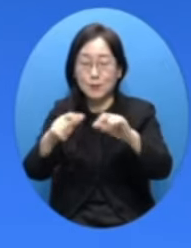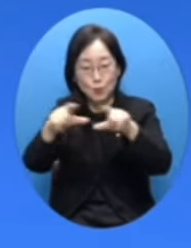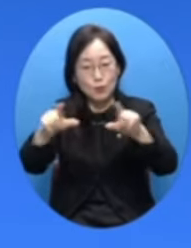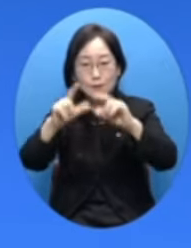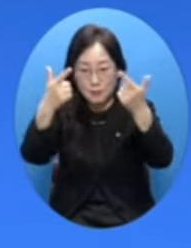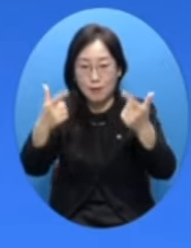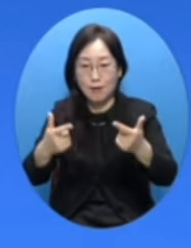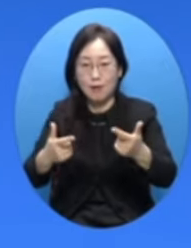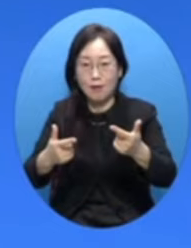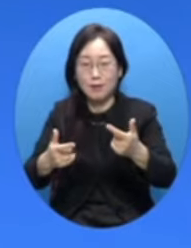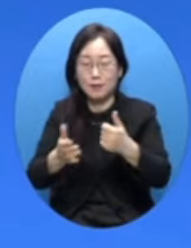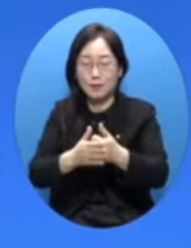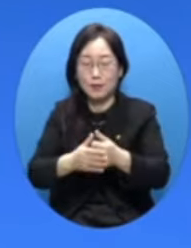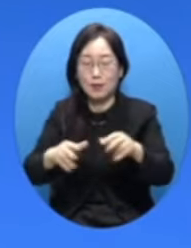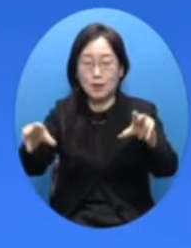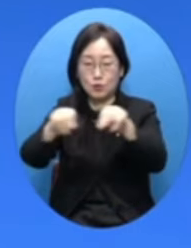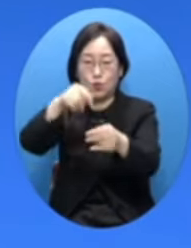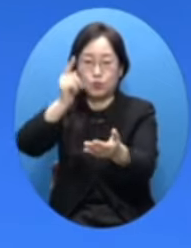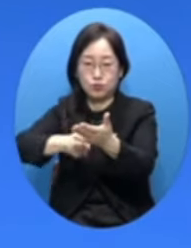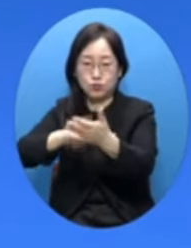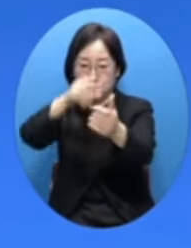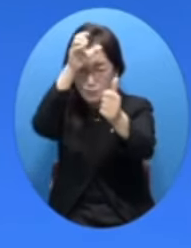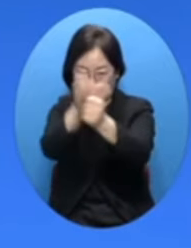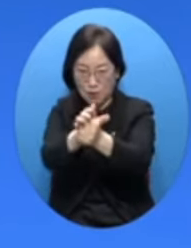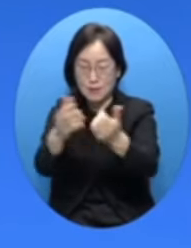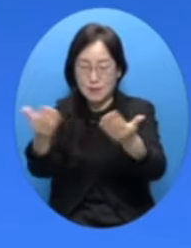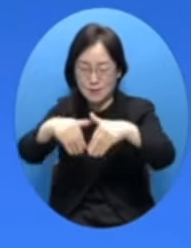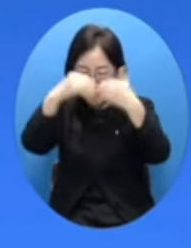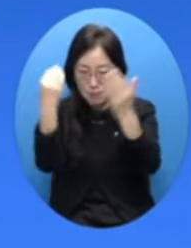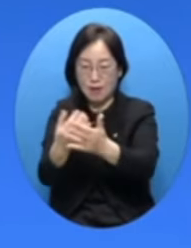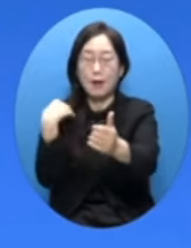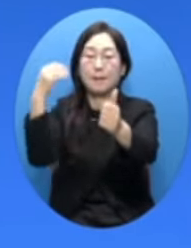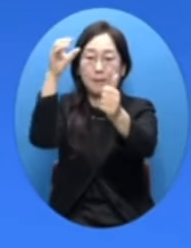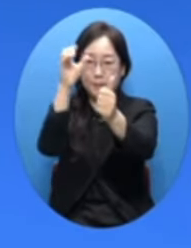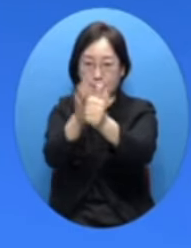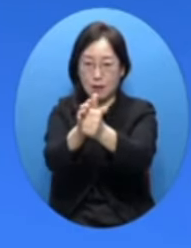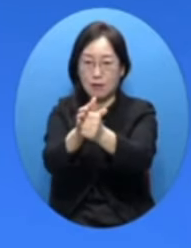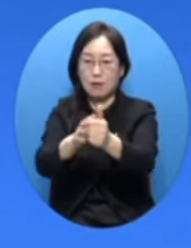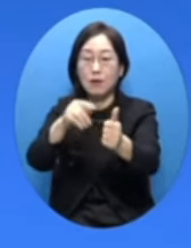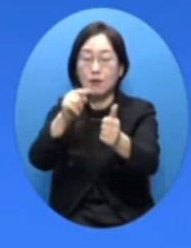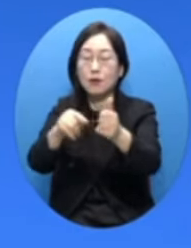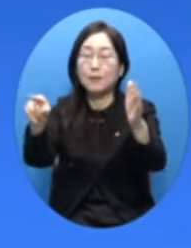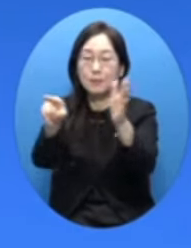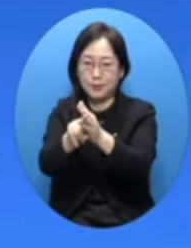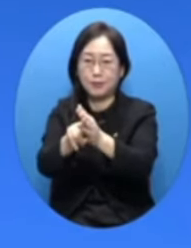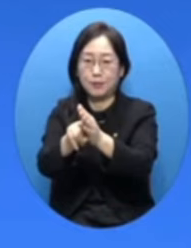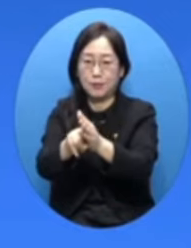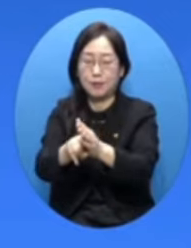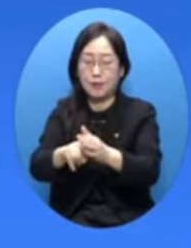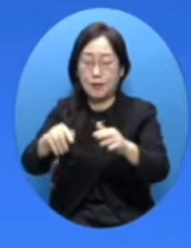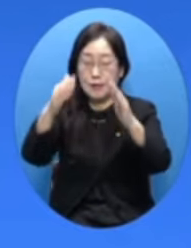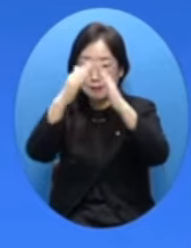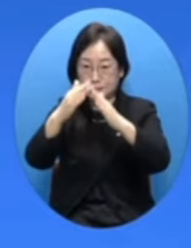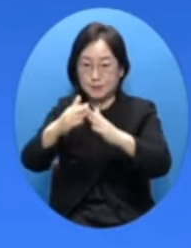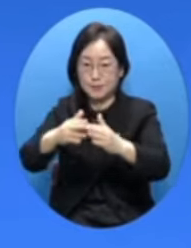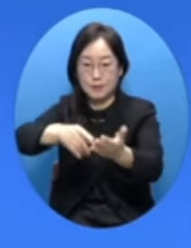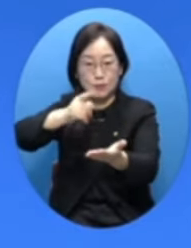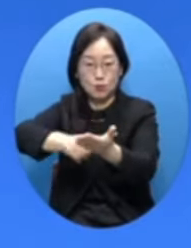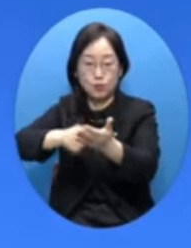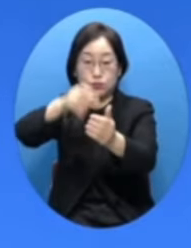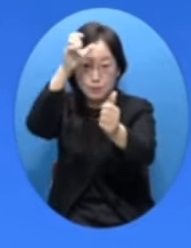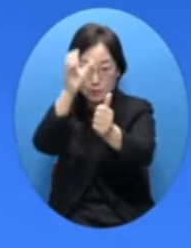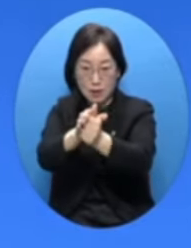그래서 가정의 총무로 세우고 가정의 모든 일을 맡겼습니다. 그렇게 신뢰해서 가정 총무로까지 맡겼던